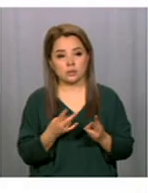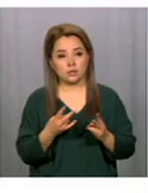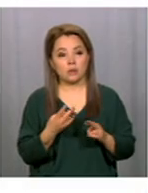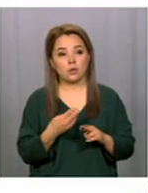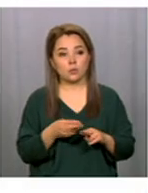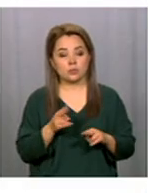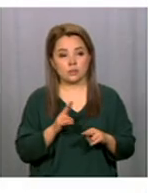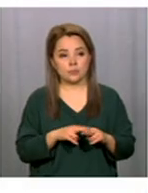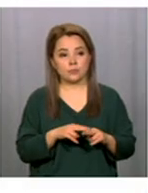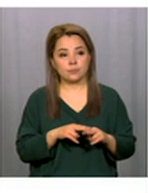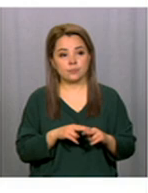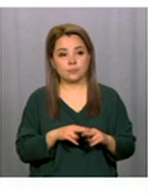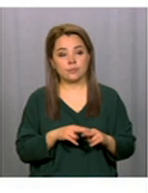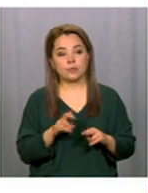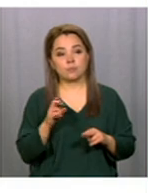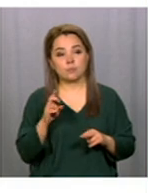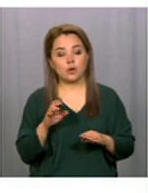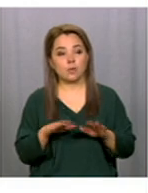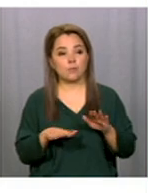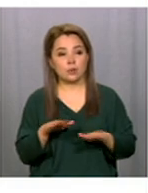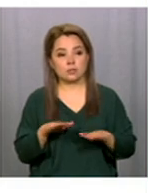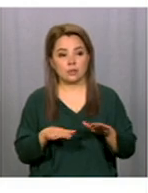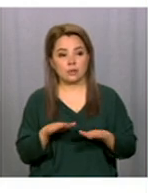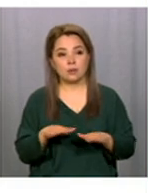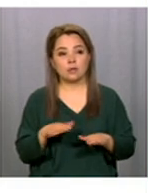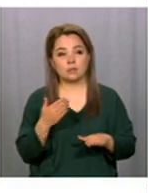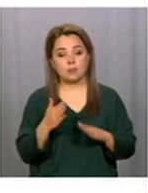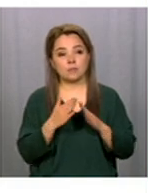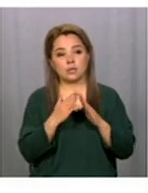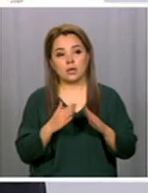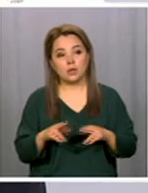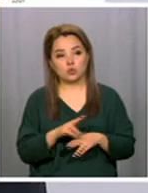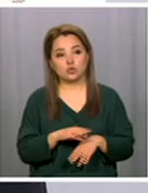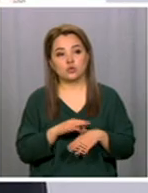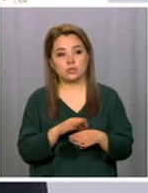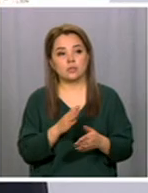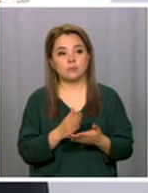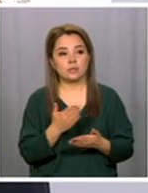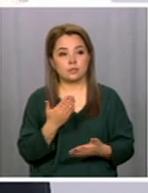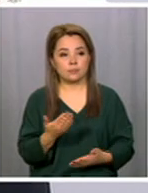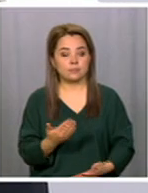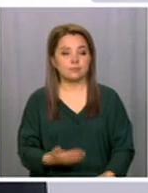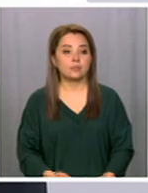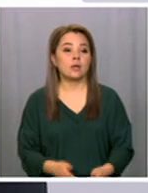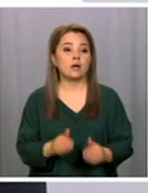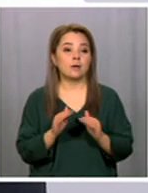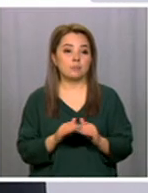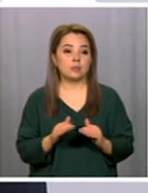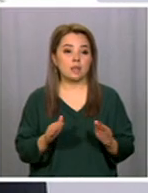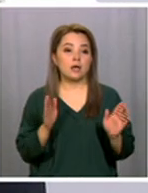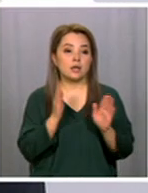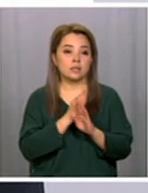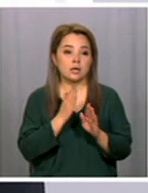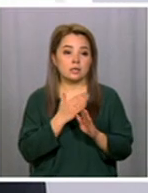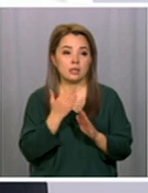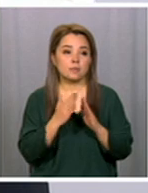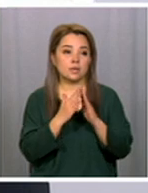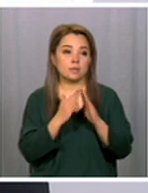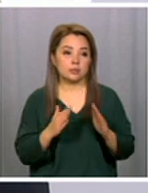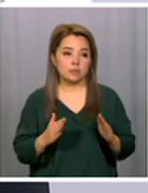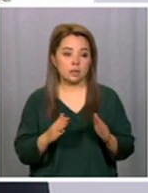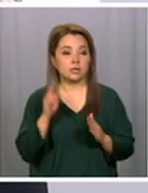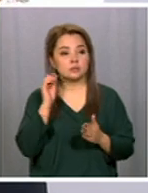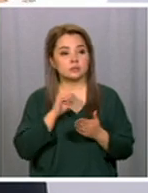Осылай биомасса пирамидасы түзіледі. Балалар, экологиялық пирамиданың